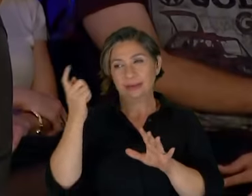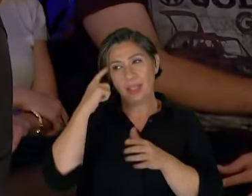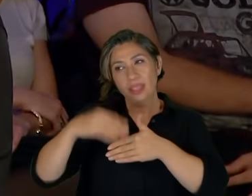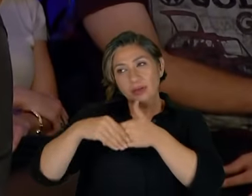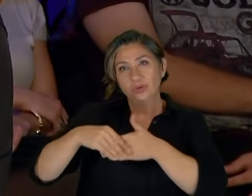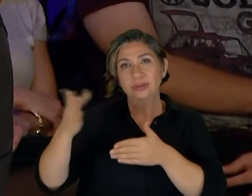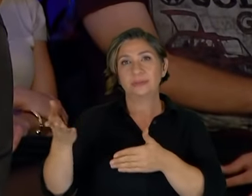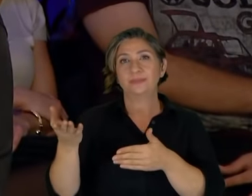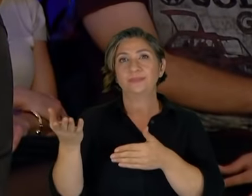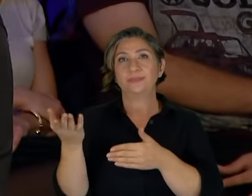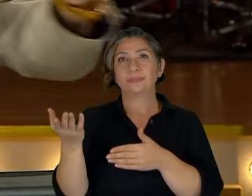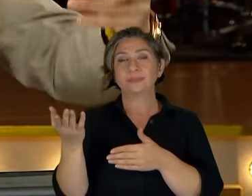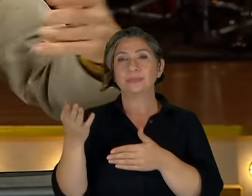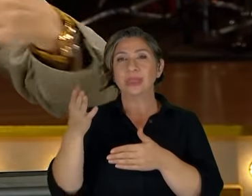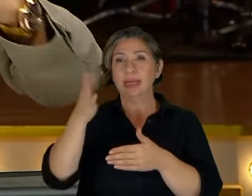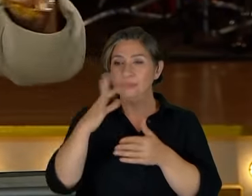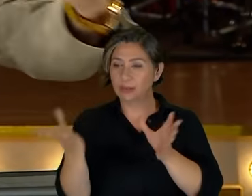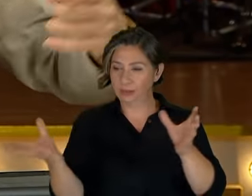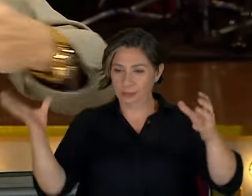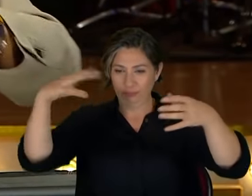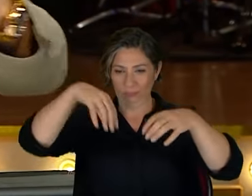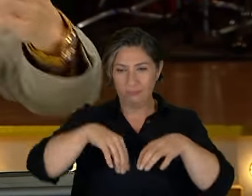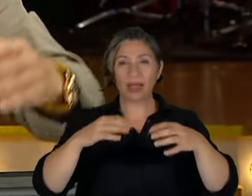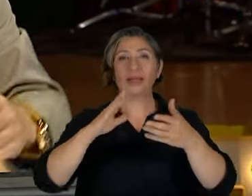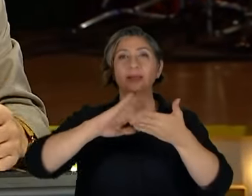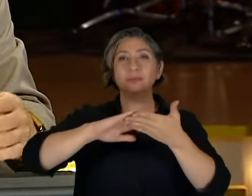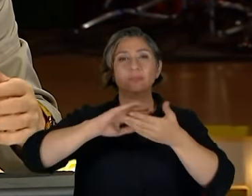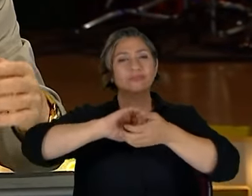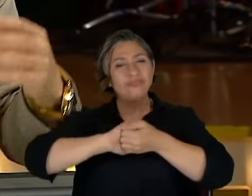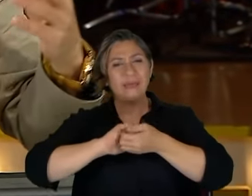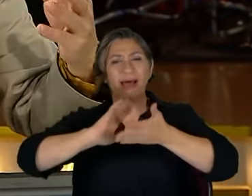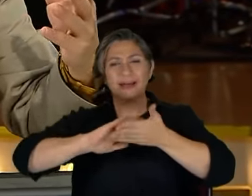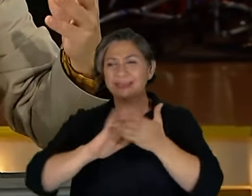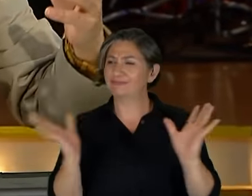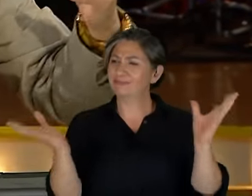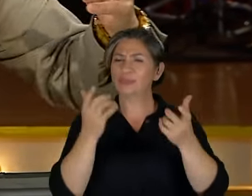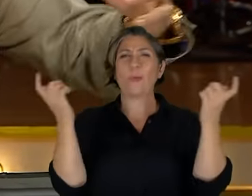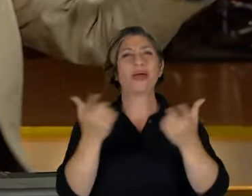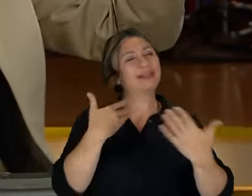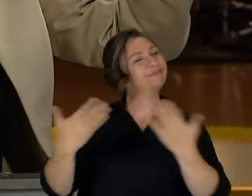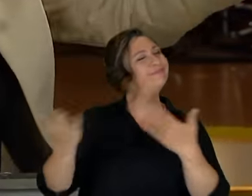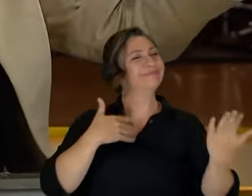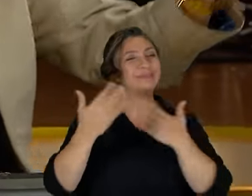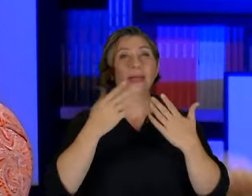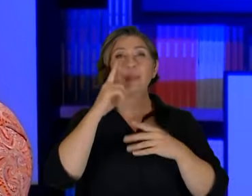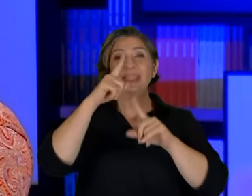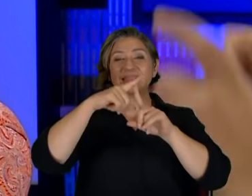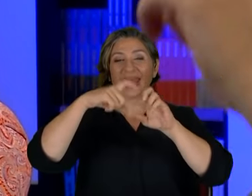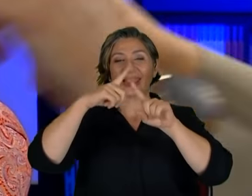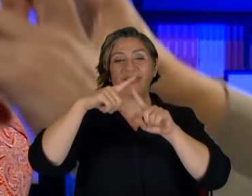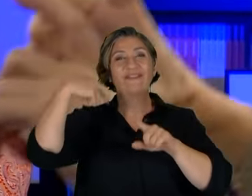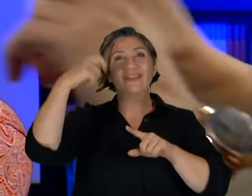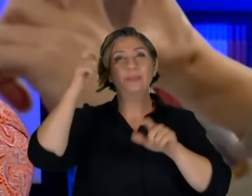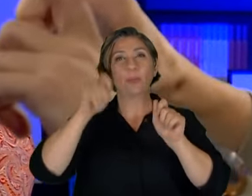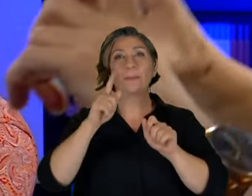zaten hepsi bir araya toplanıp böyle eş dost arkadaş toplandığında zaten bir TRT filmi yapıyor.